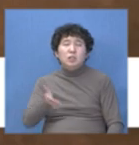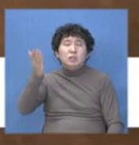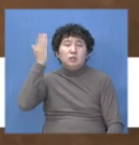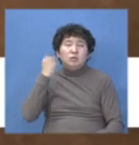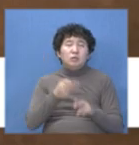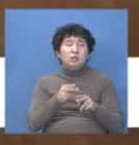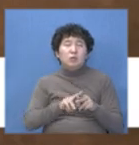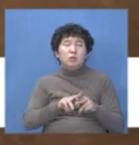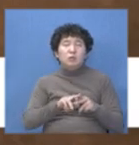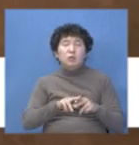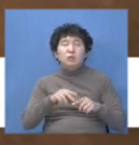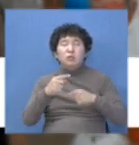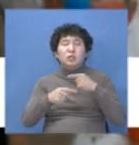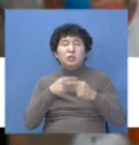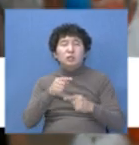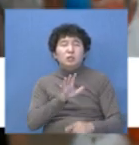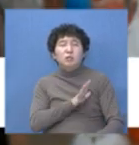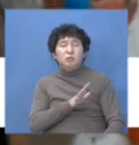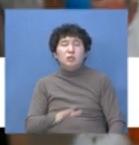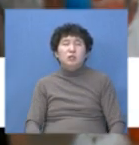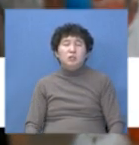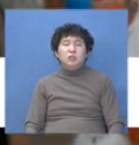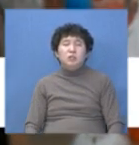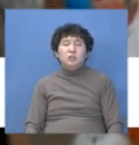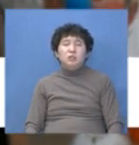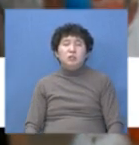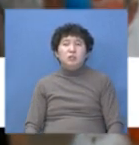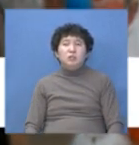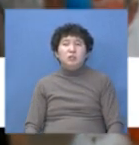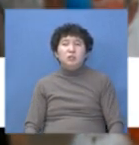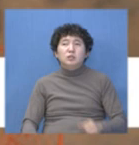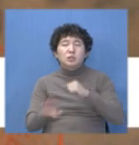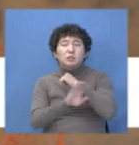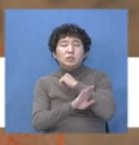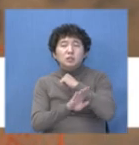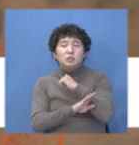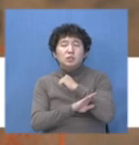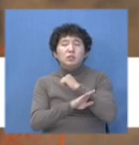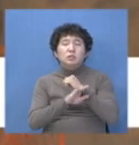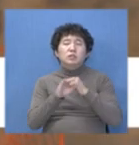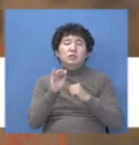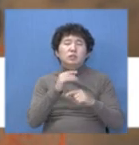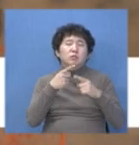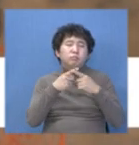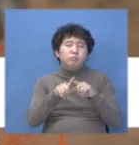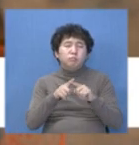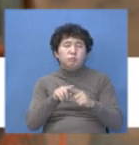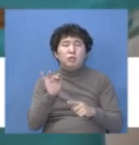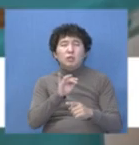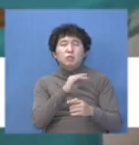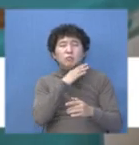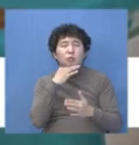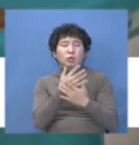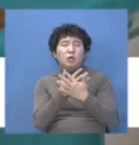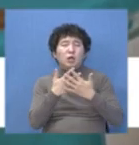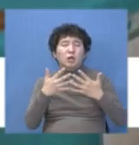мұндайда дәстүр болған. Фестивальда сонымен қатар белбеу тоқу, ағаш ою, саздан бұйымдар жасау, бисер тоқу және дәстүрлі